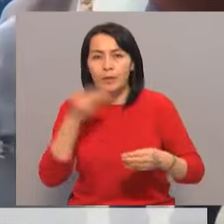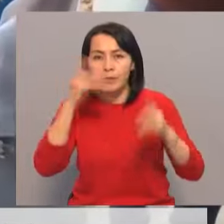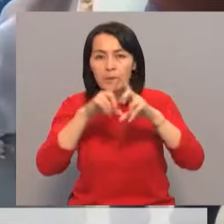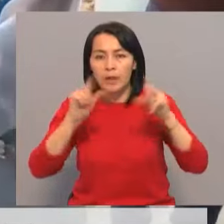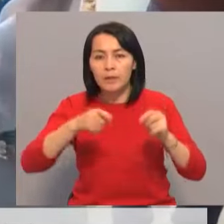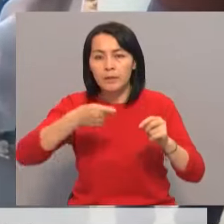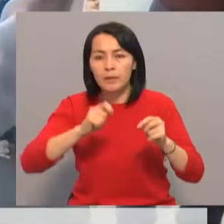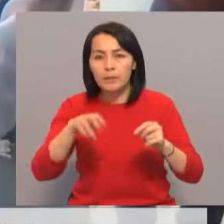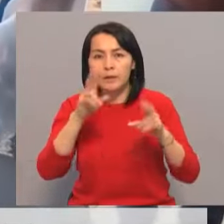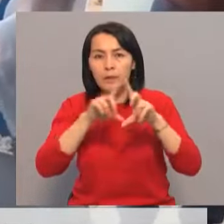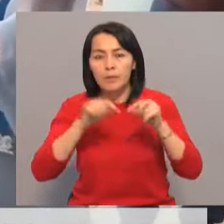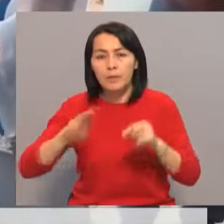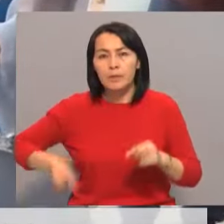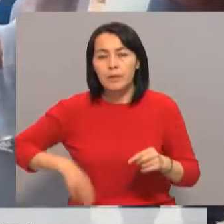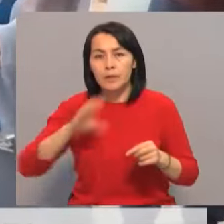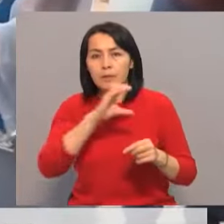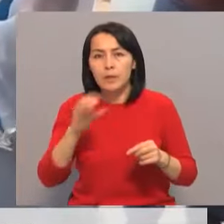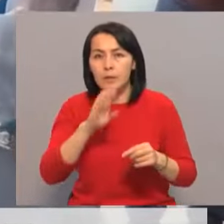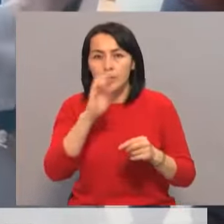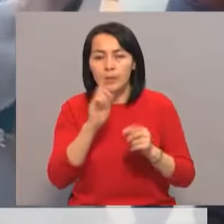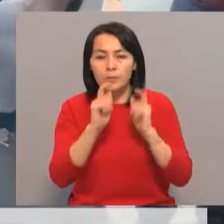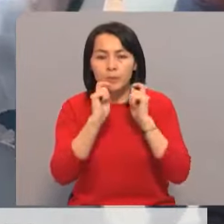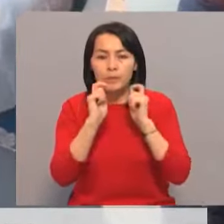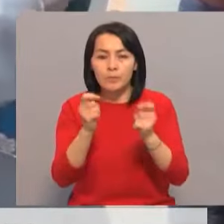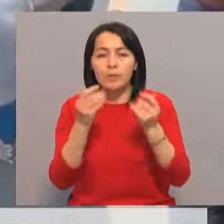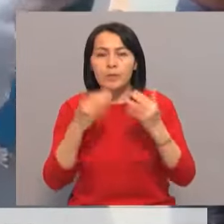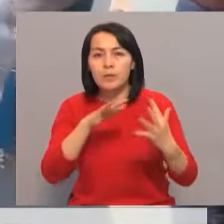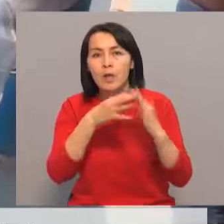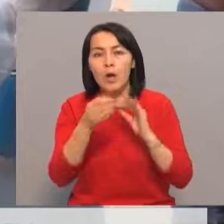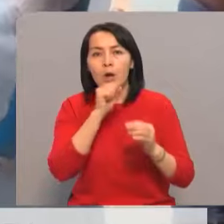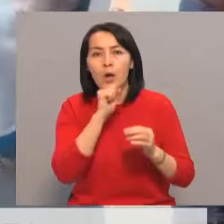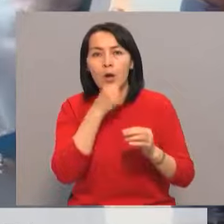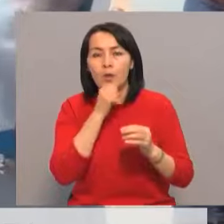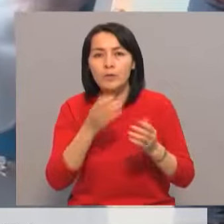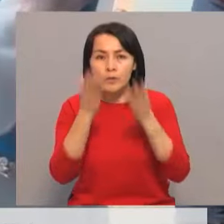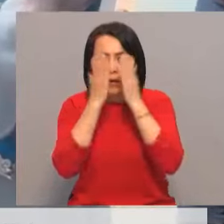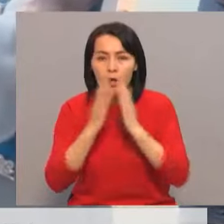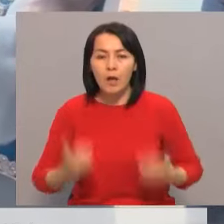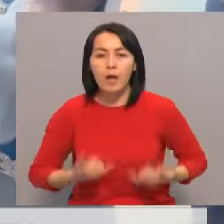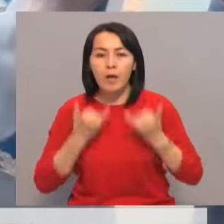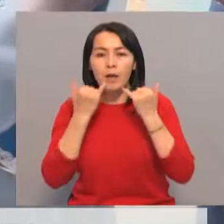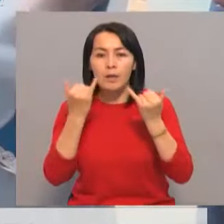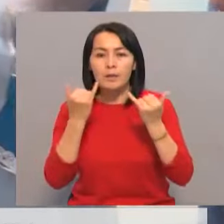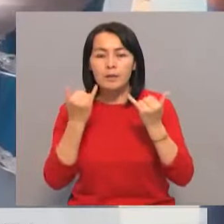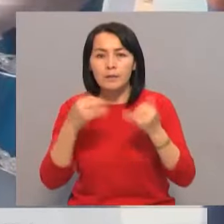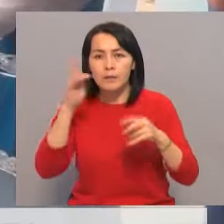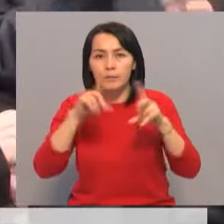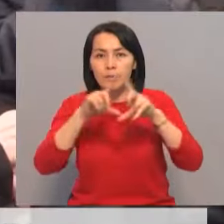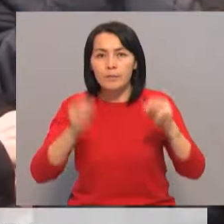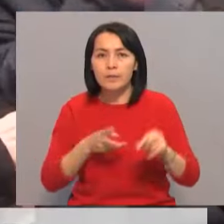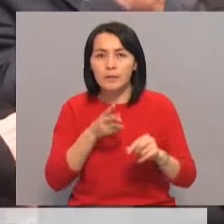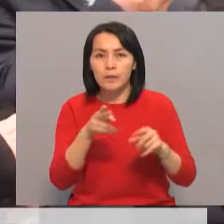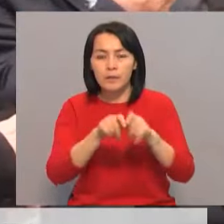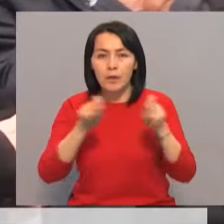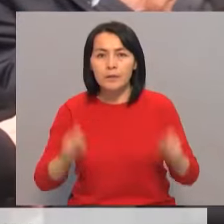кілті мектеп директоры Сапарғали Бөрібаевқа табысталып, ауыл ақсақалдарының ақ батасы мен білім ұясының лентасы